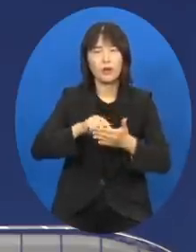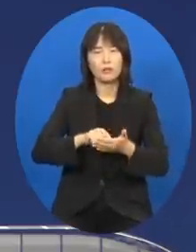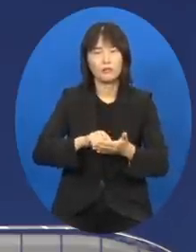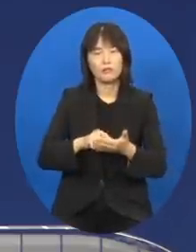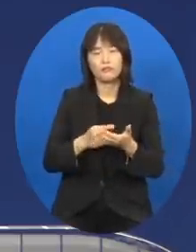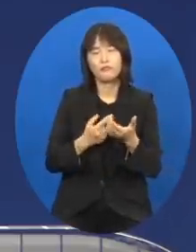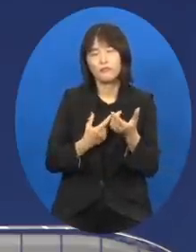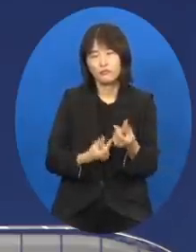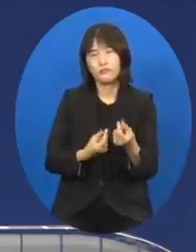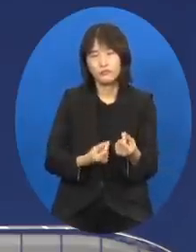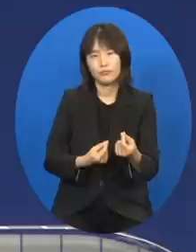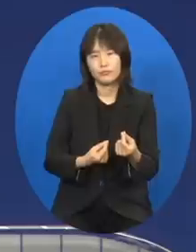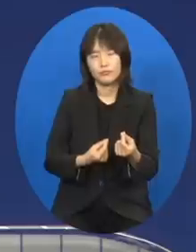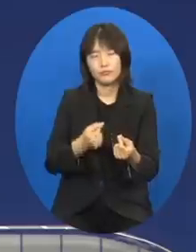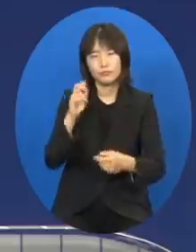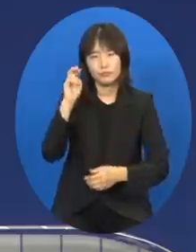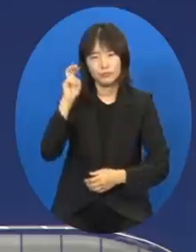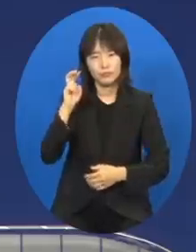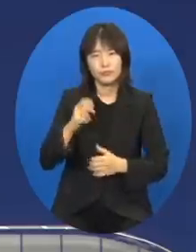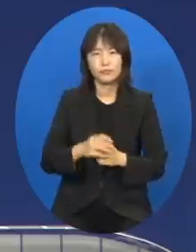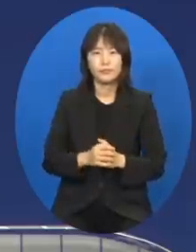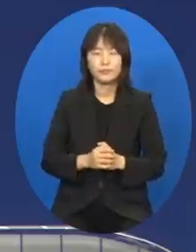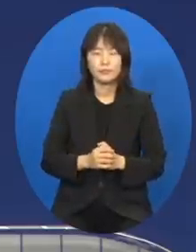꼭 그와 같을 수 있어요.